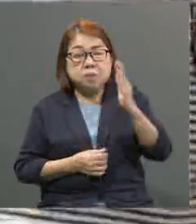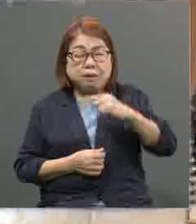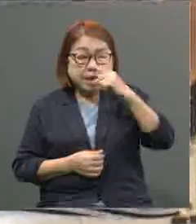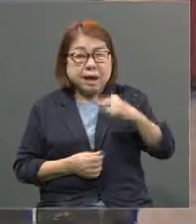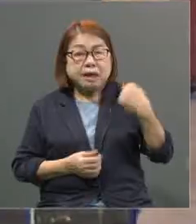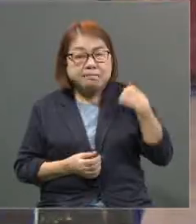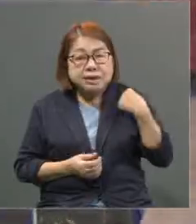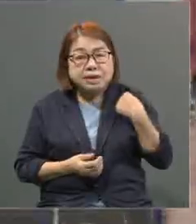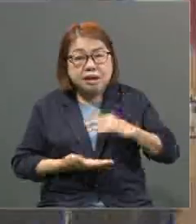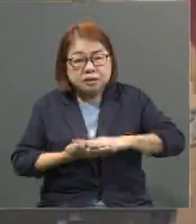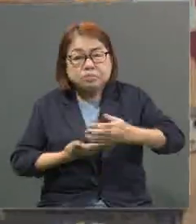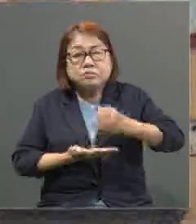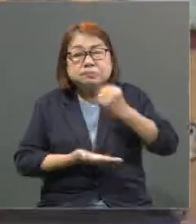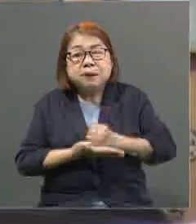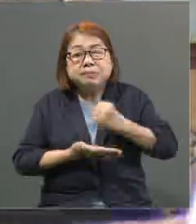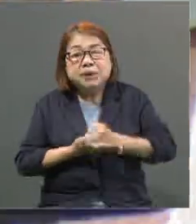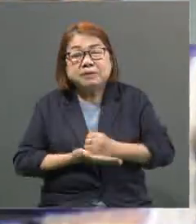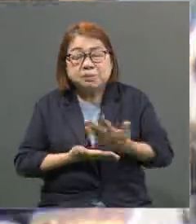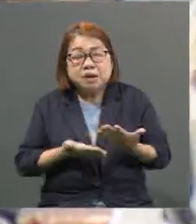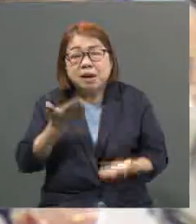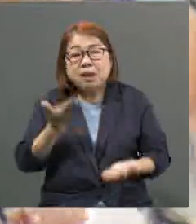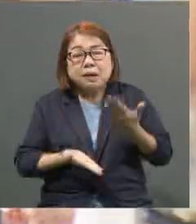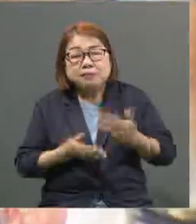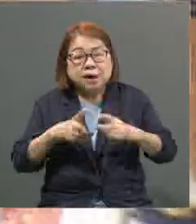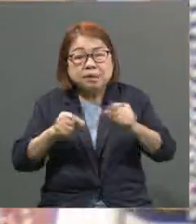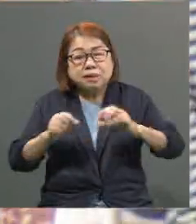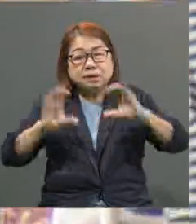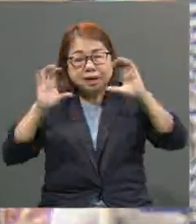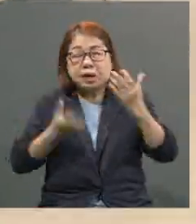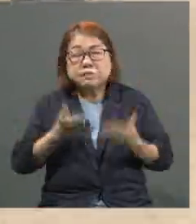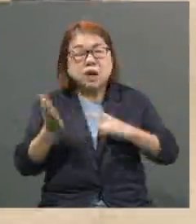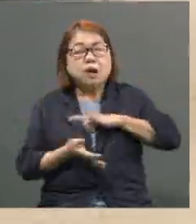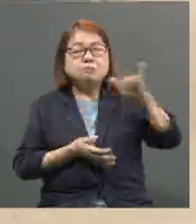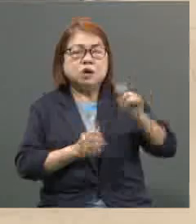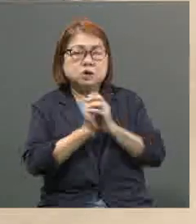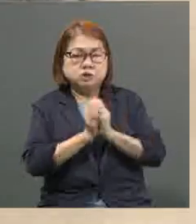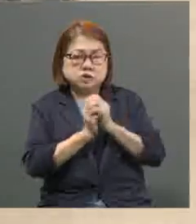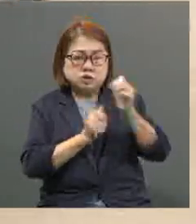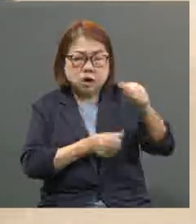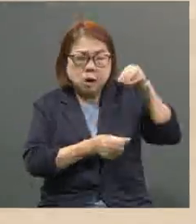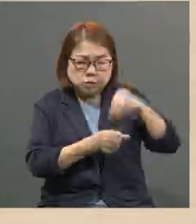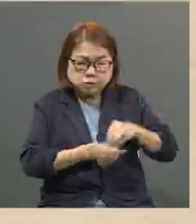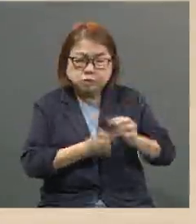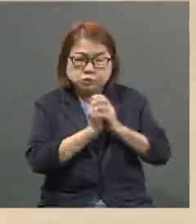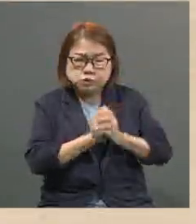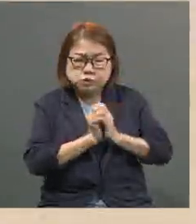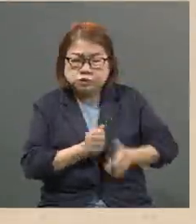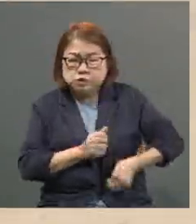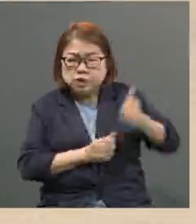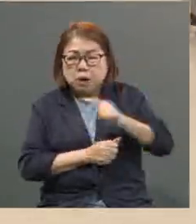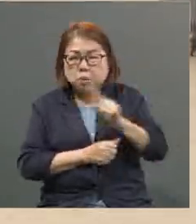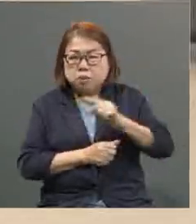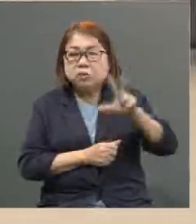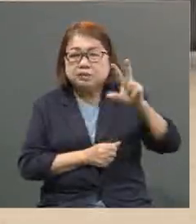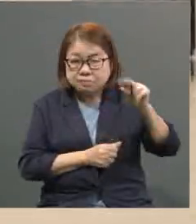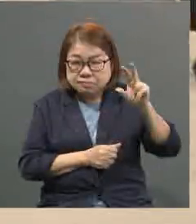หนังสือเดินทางธรรมดาหรือว่าหนังสือเดินทางกึ่งราชการเนี่ยสามารถเดินทางไปประเทศจีนแล้วก็พำนักอยู่ในประเทศจีนได้สูงสุด30